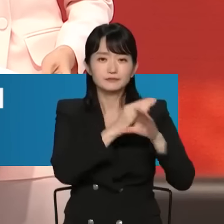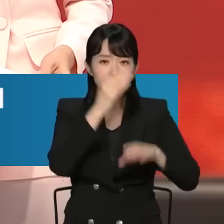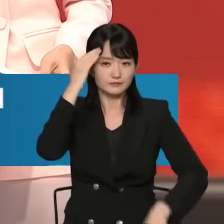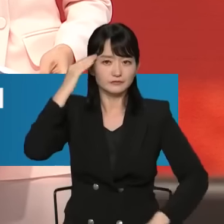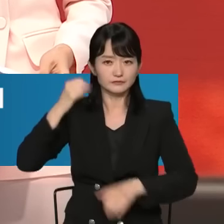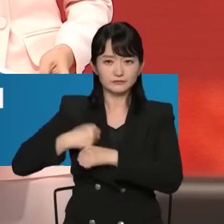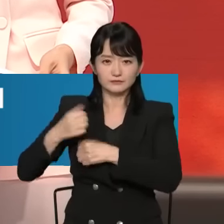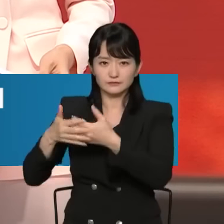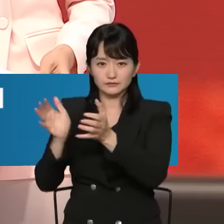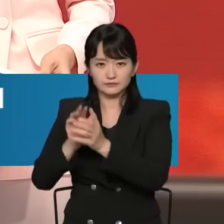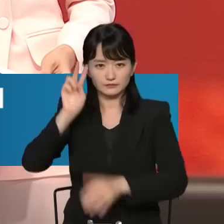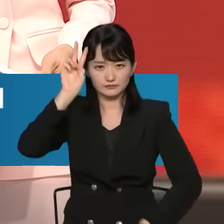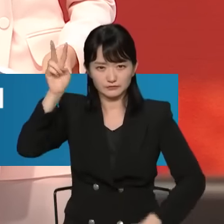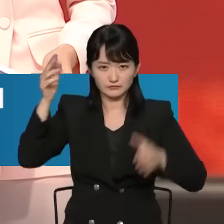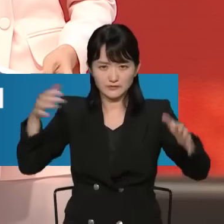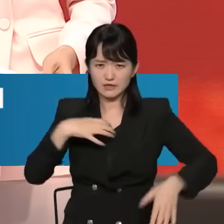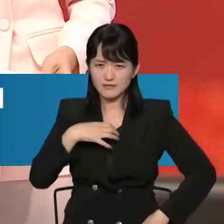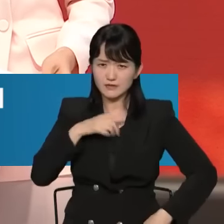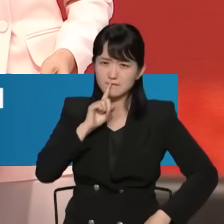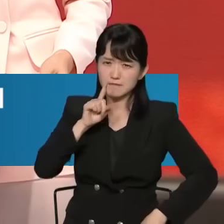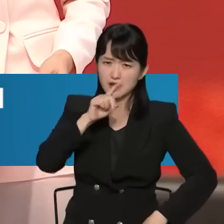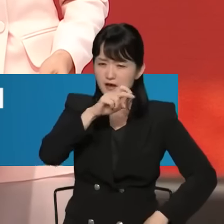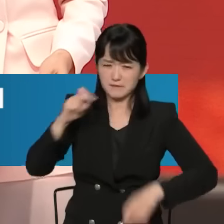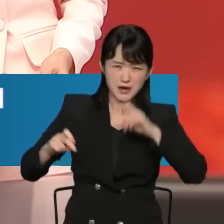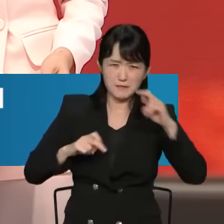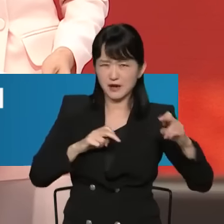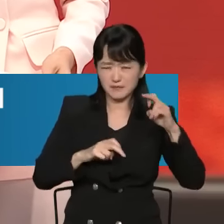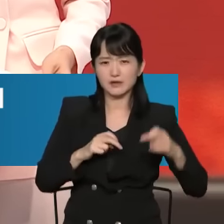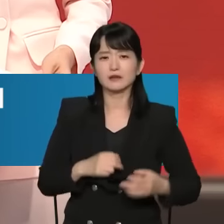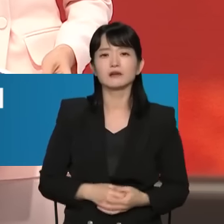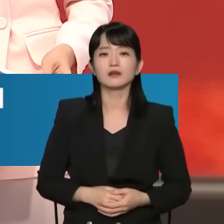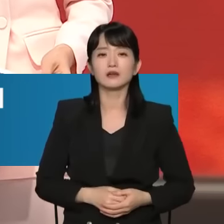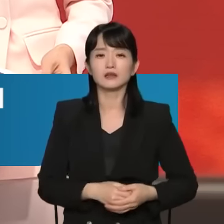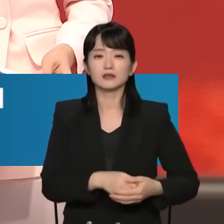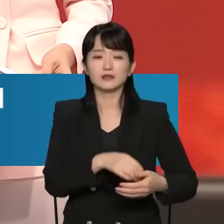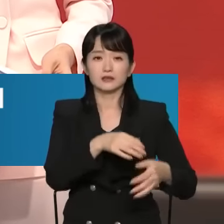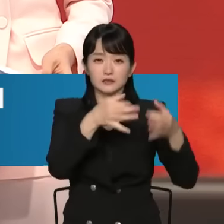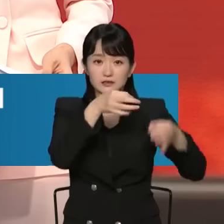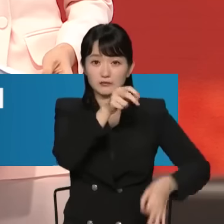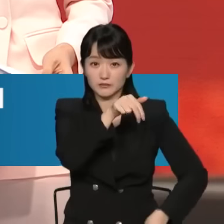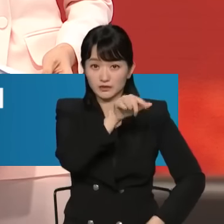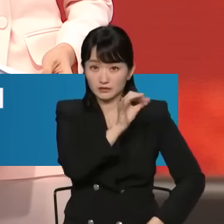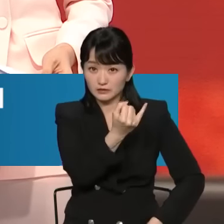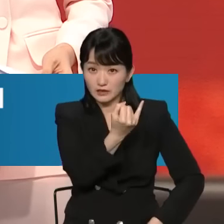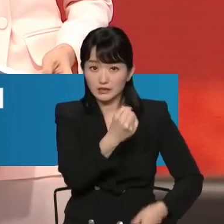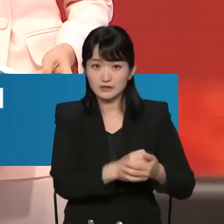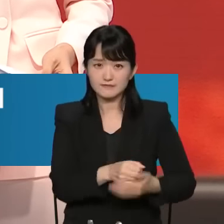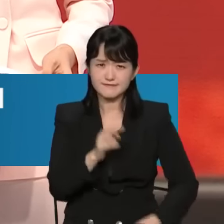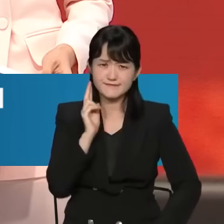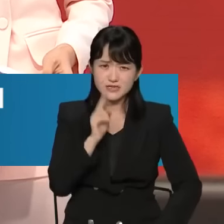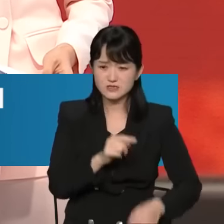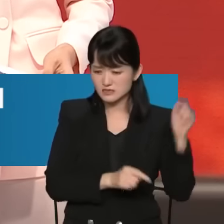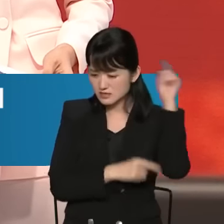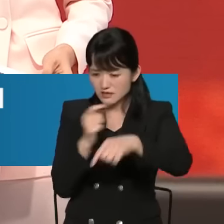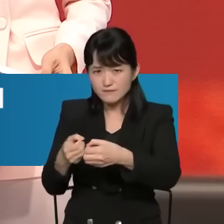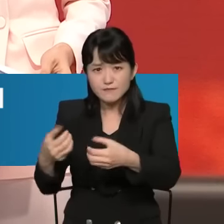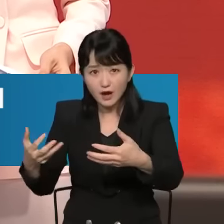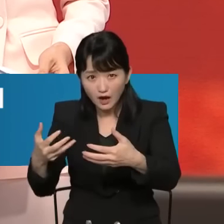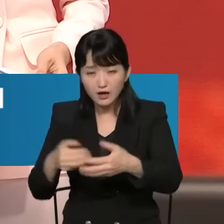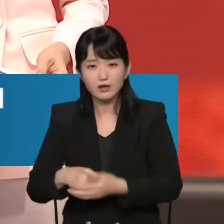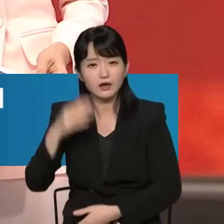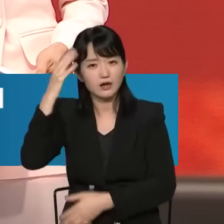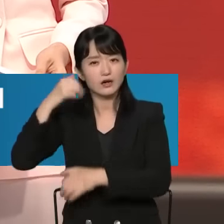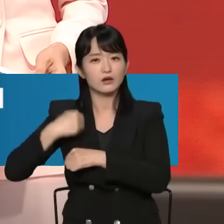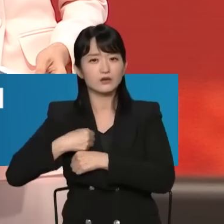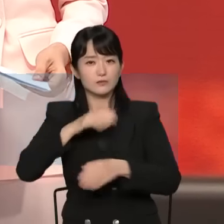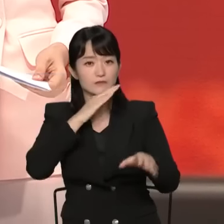국방부가 이틀째 위협적인 말들을 주고받았습니다. 김여정 부부장은 끔찍한 참변을 말했고 우리 군은